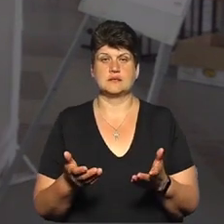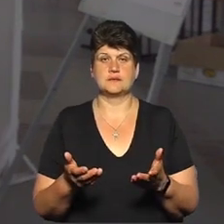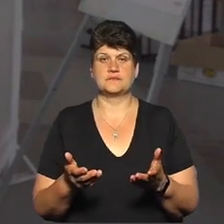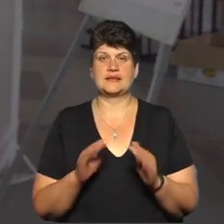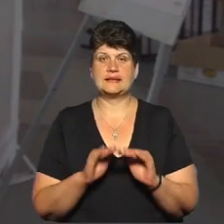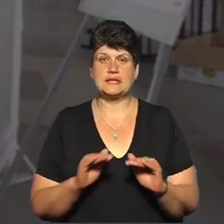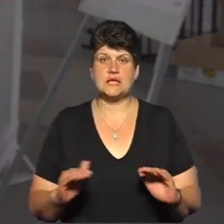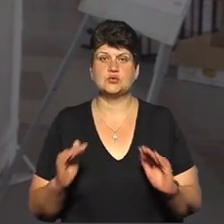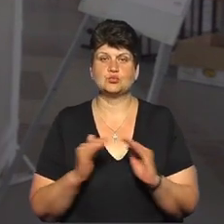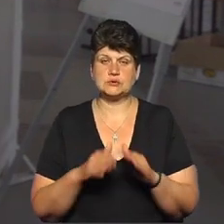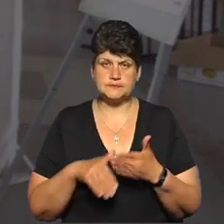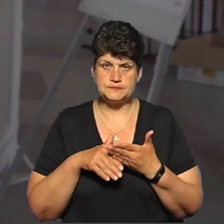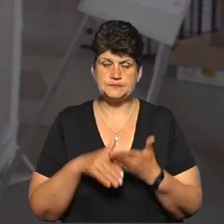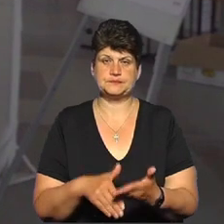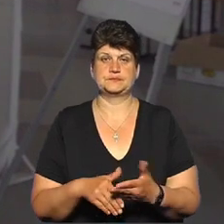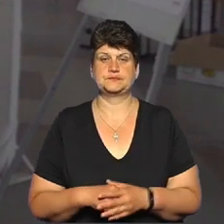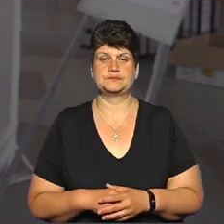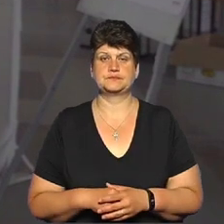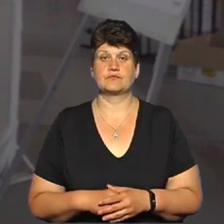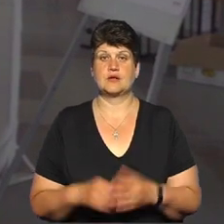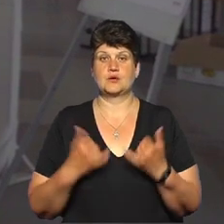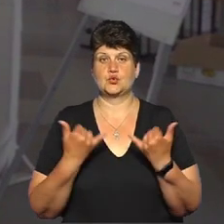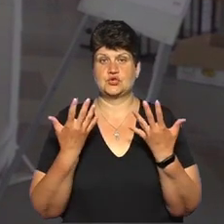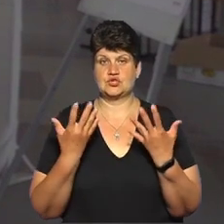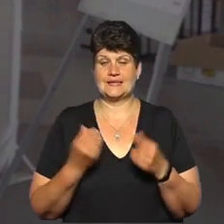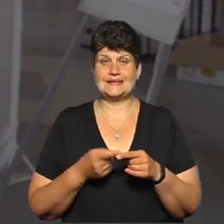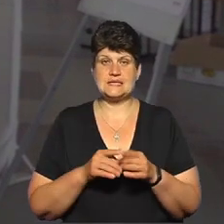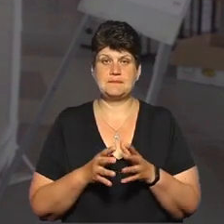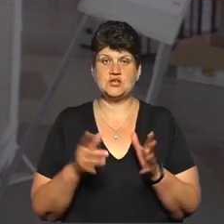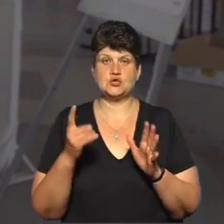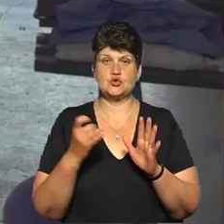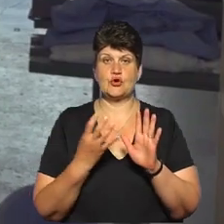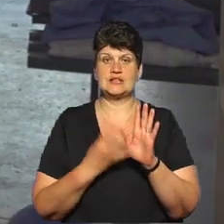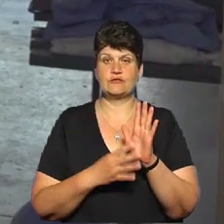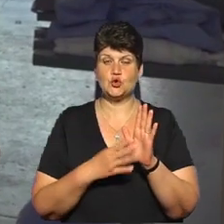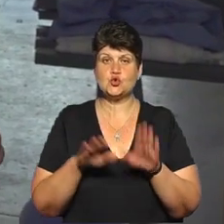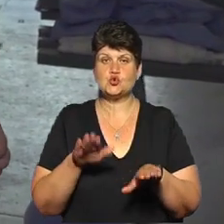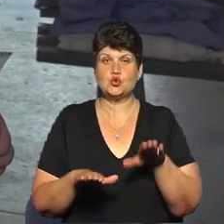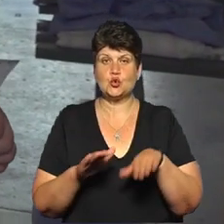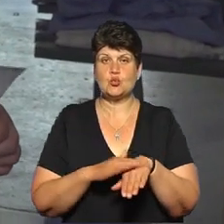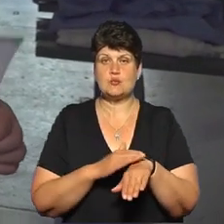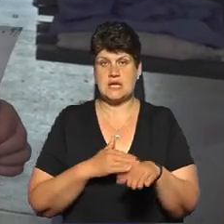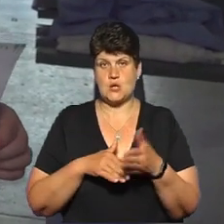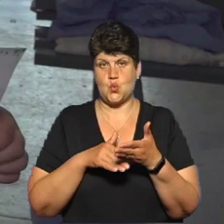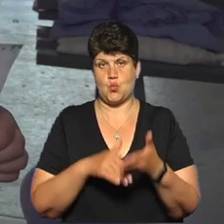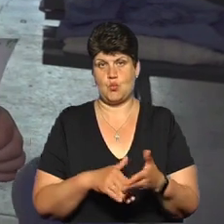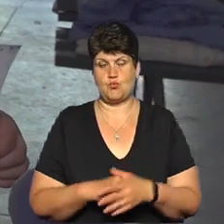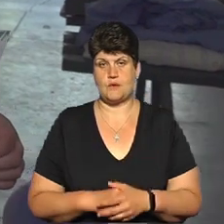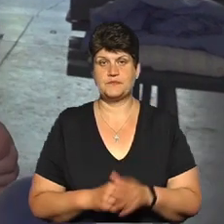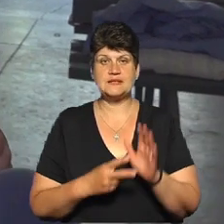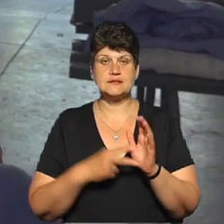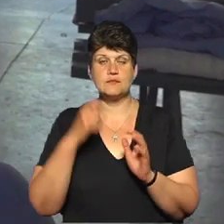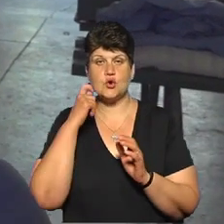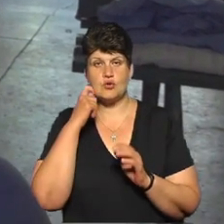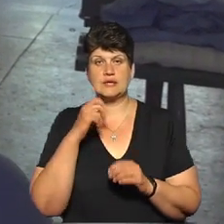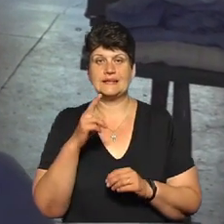будинкам. На сьогоднішній день це більше 190 тонн гуманітарної допомоги. 7-річний Данило Поклад з Херсона